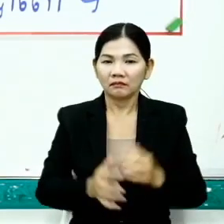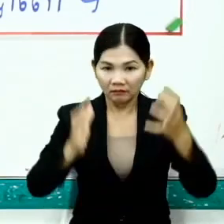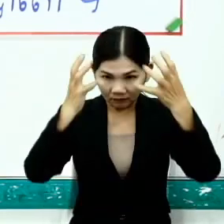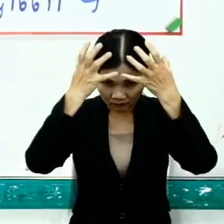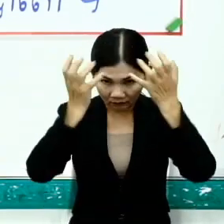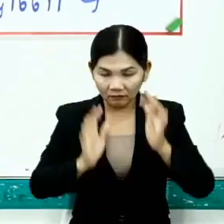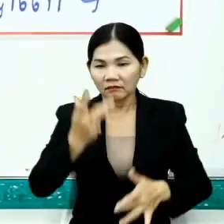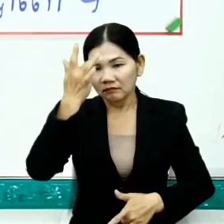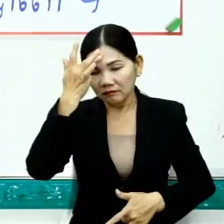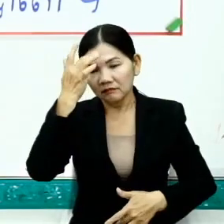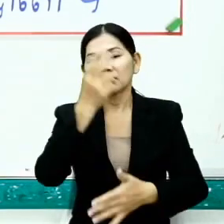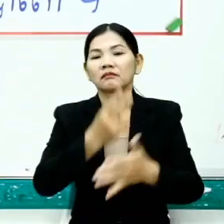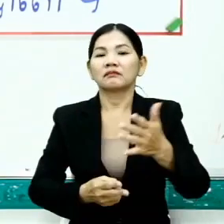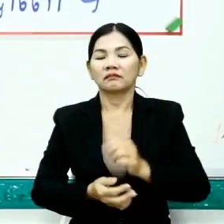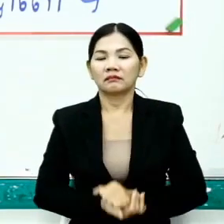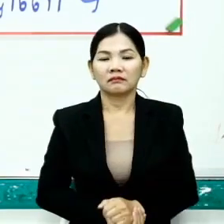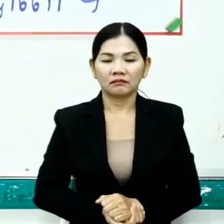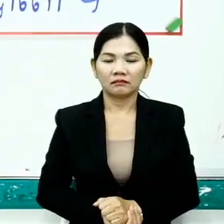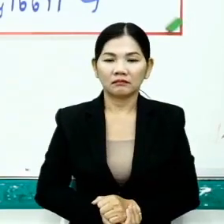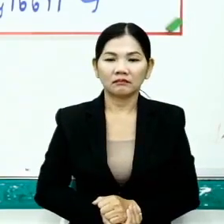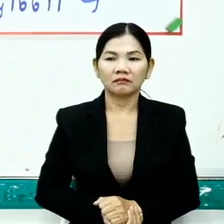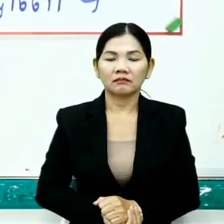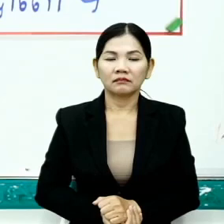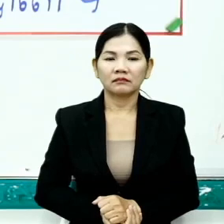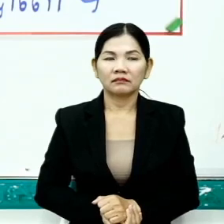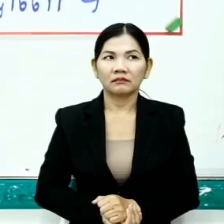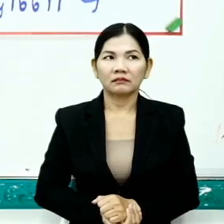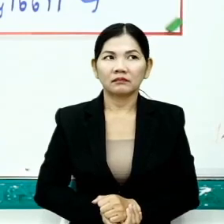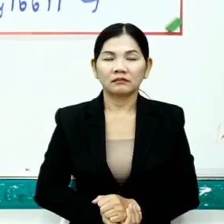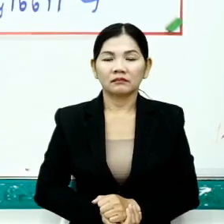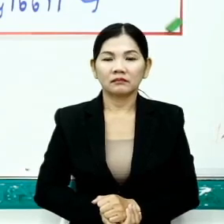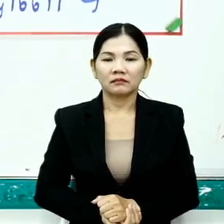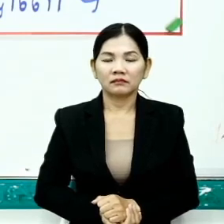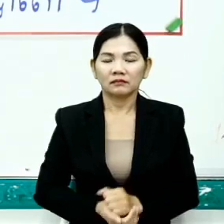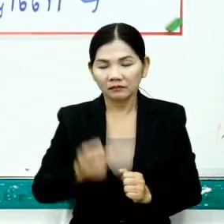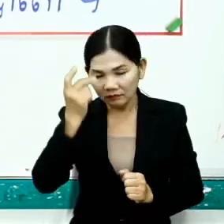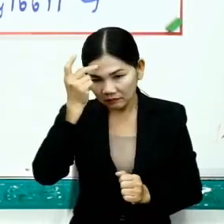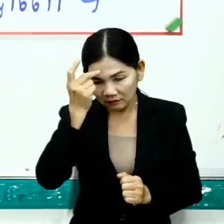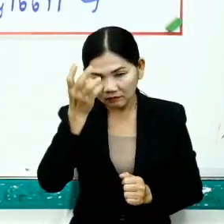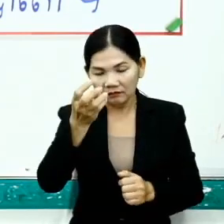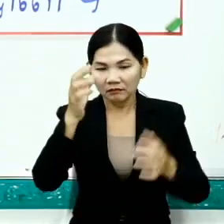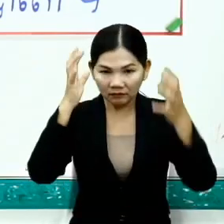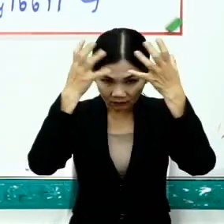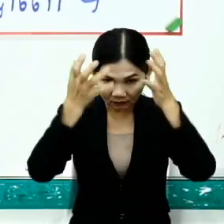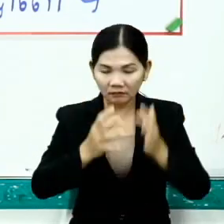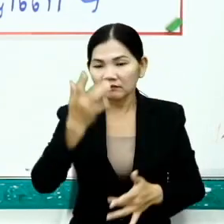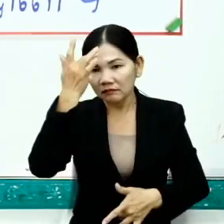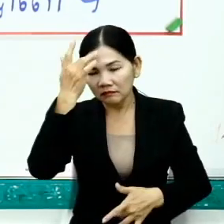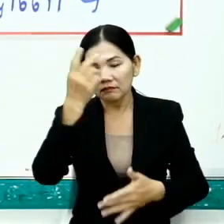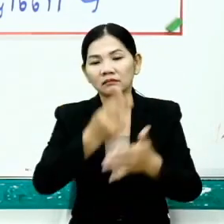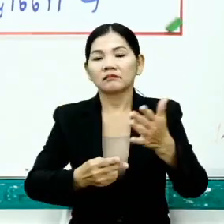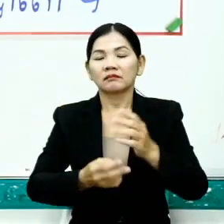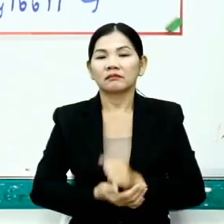តោឈើអ្វីចាកូនគិតតិចមើលកូនតើតោឈើអ្វី